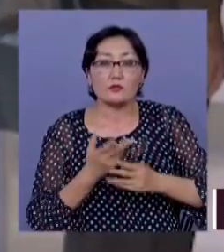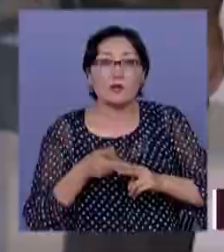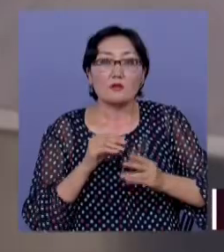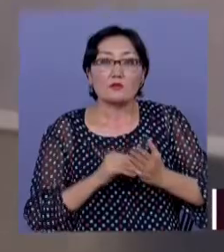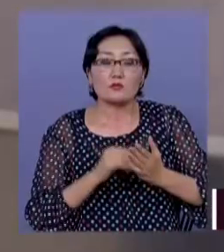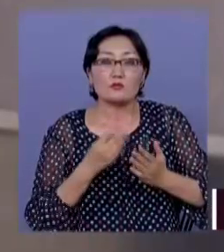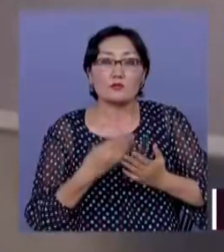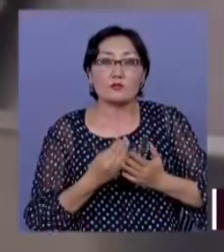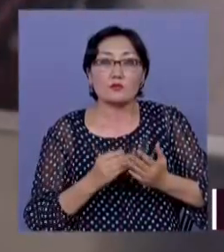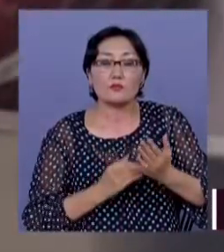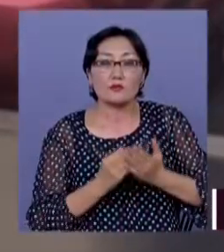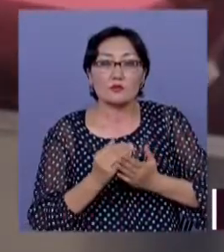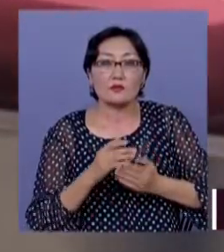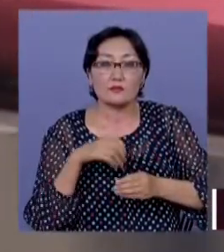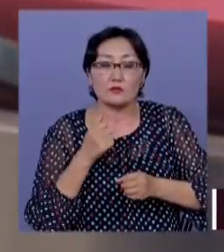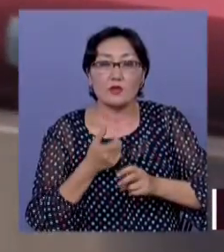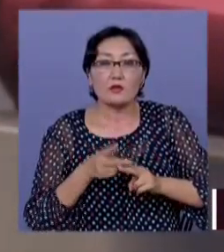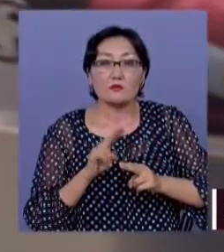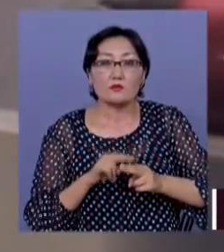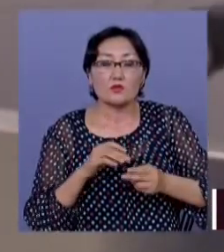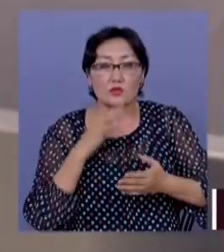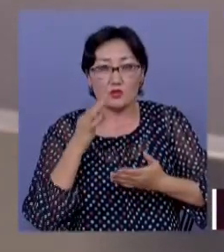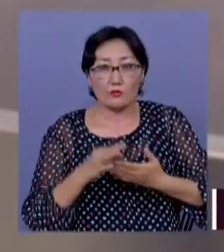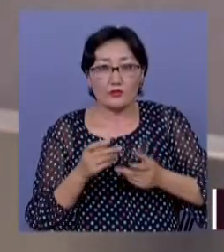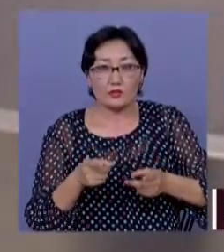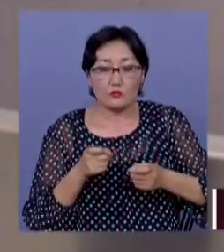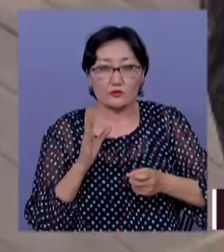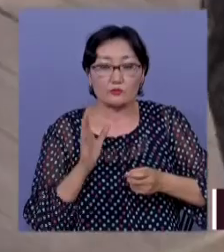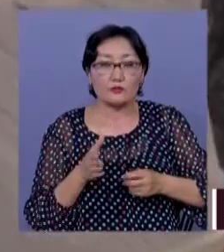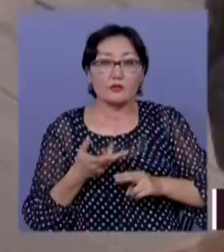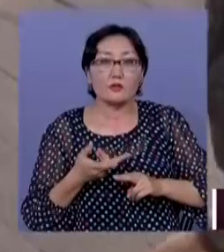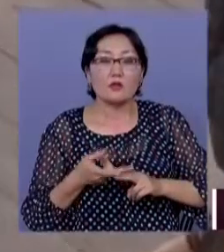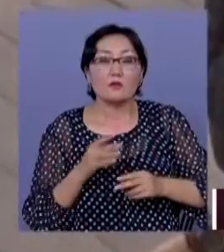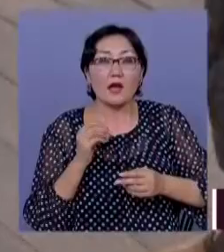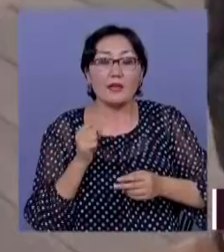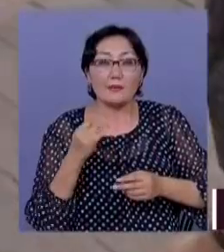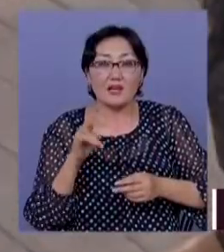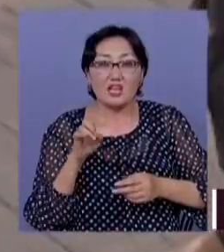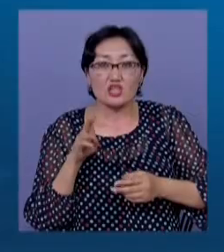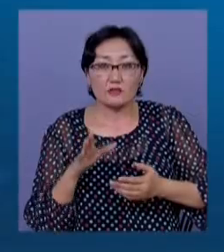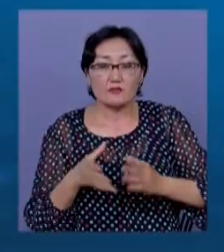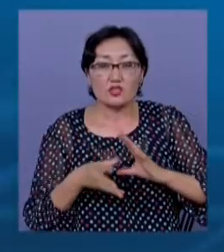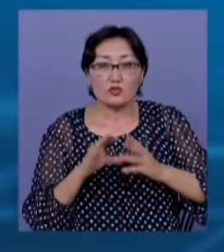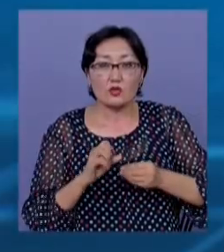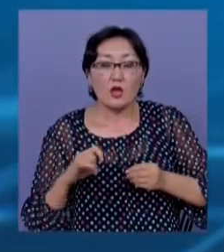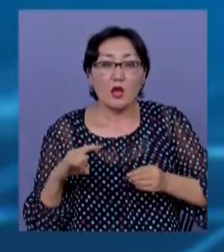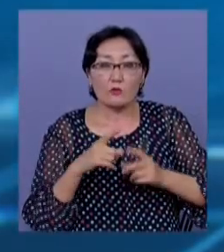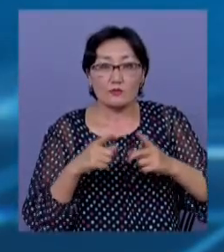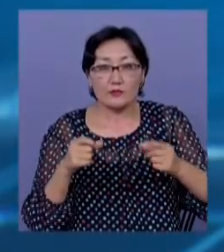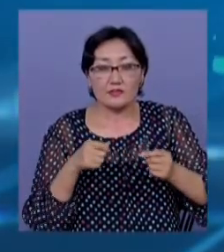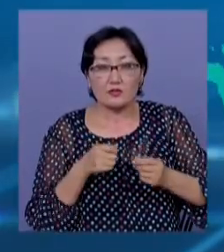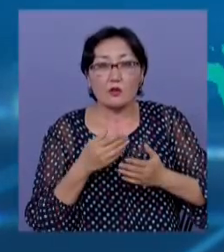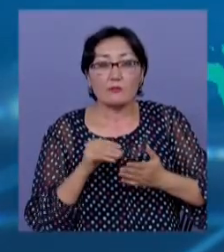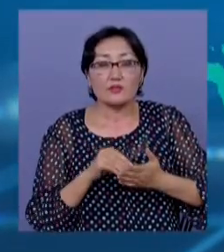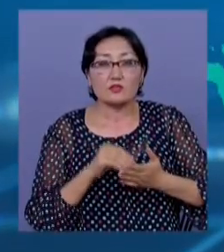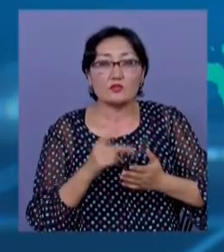құнын негізсіз шарықтатқаны анықталса, әлбетте жауапкершілікке тартылатын болады, дейді Айбек Әлжанов. Жалпы әуе билеттері билеттерінің бағасы